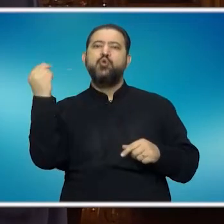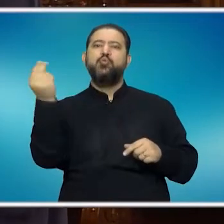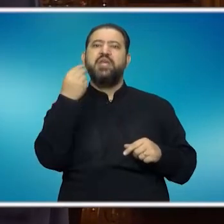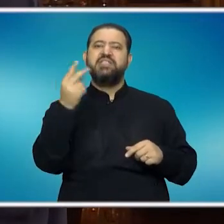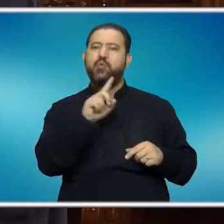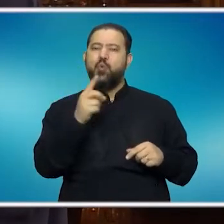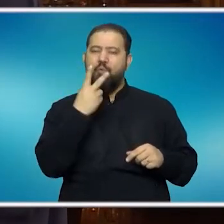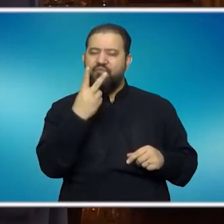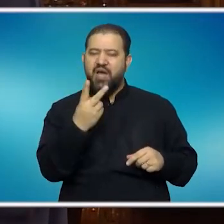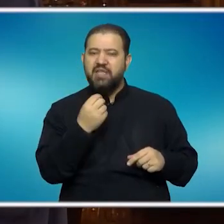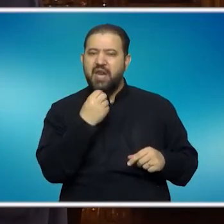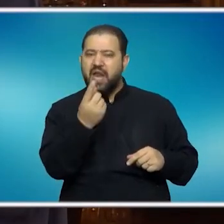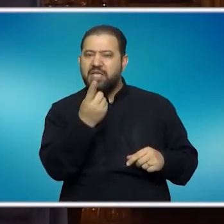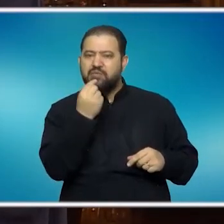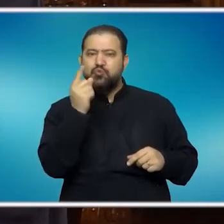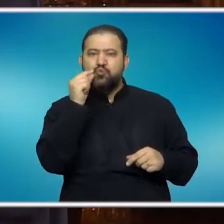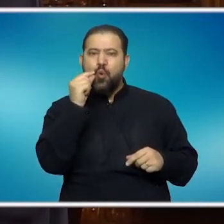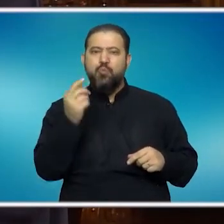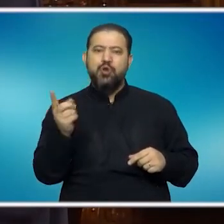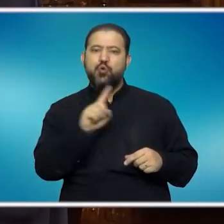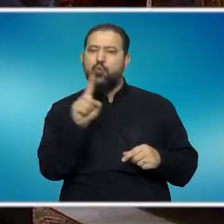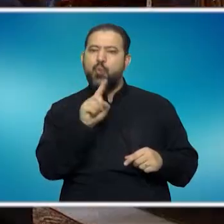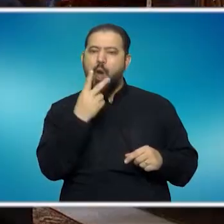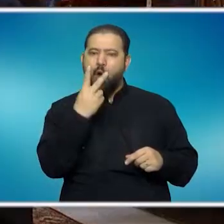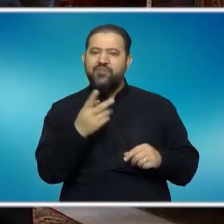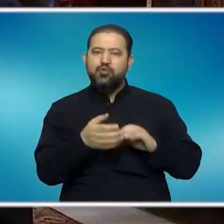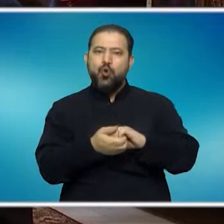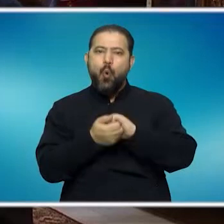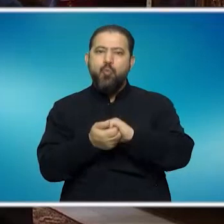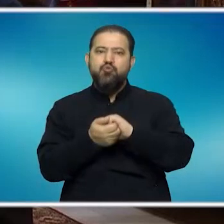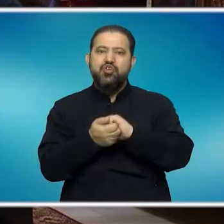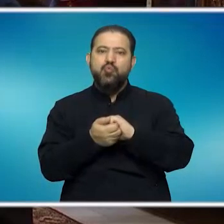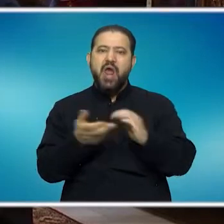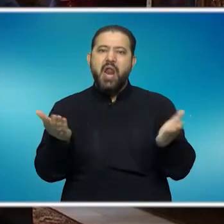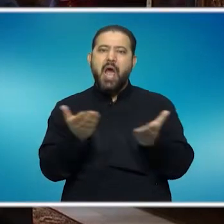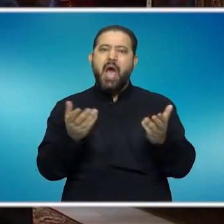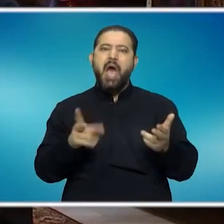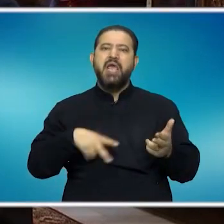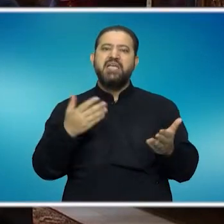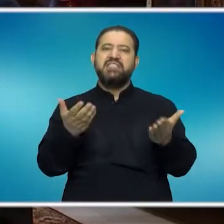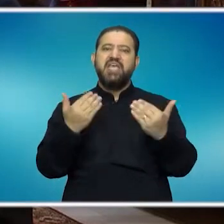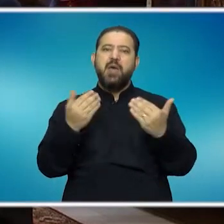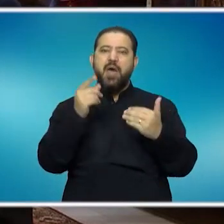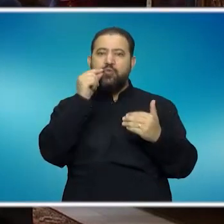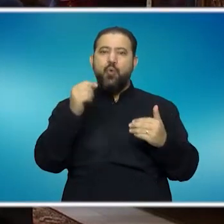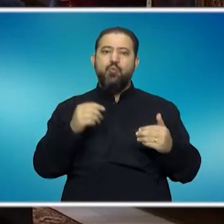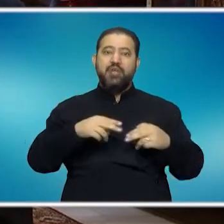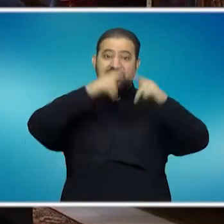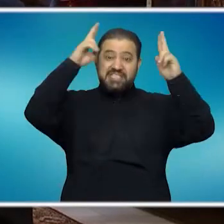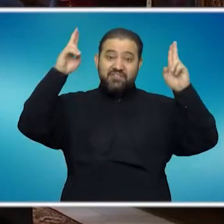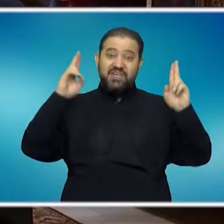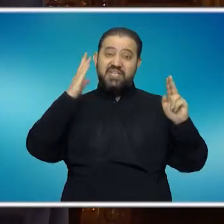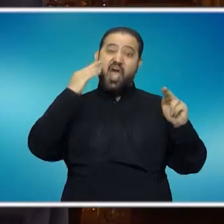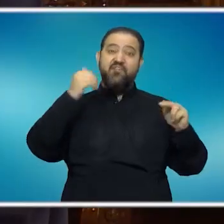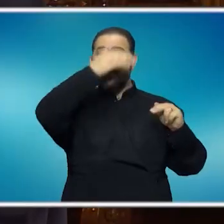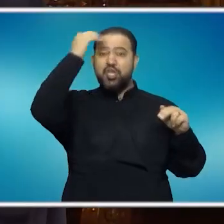Și mai departe, n-au văzut comuniunea la care este chemat omul, mai ales când se sfințește. Sfânta Fecioară Maria a intrat